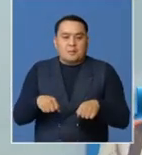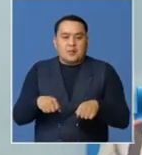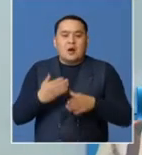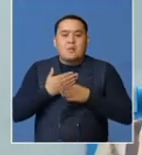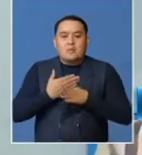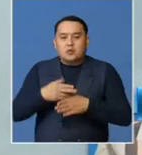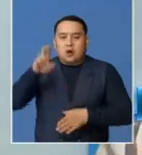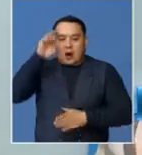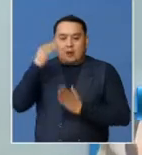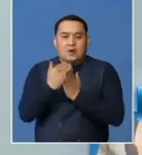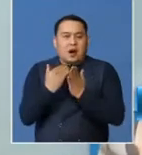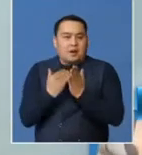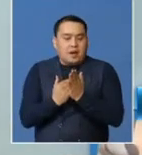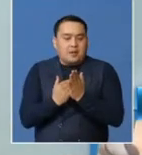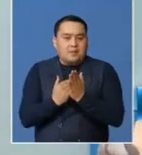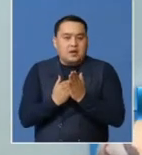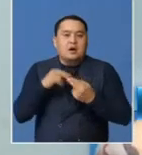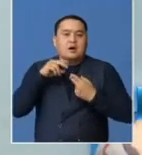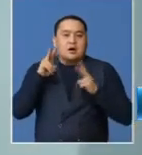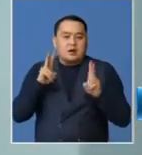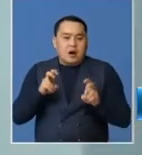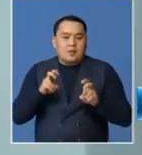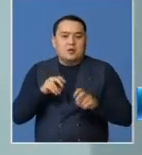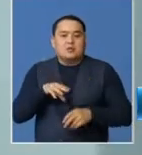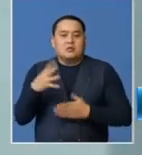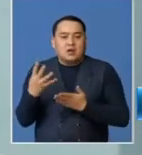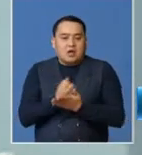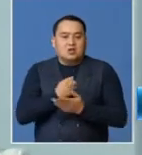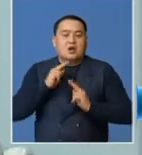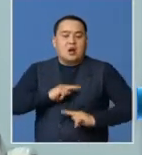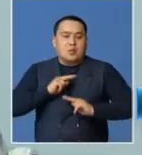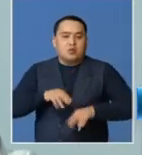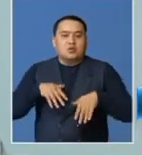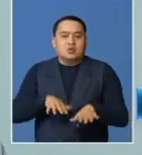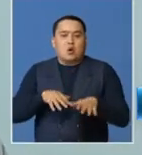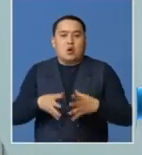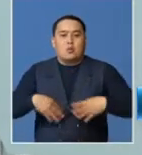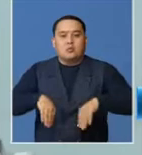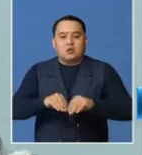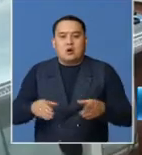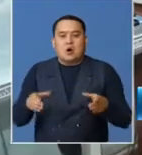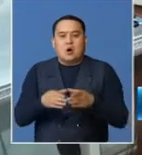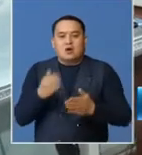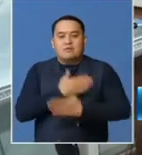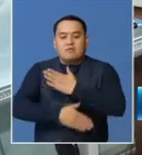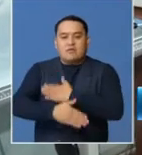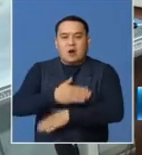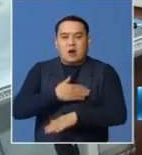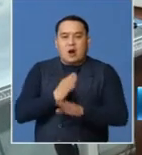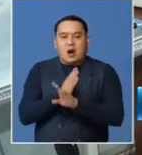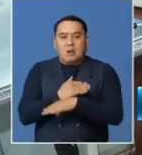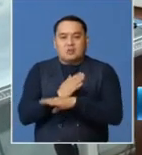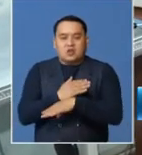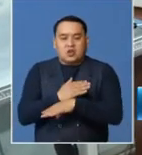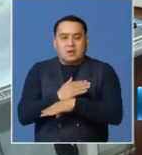помощь пришла государственная программа, в рамках которой Наталья устроилась швеей в общественное объединение инвалидов